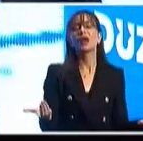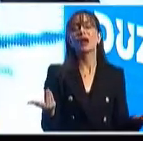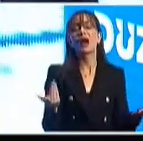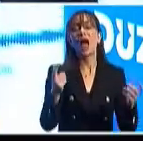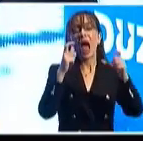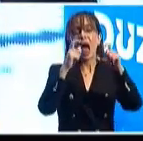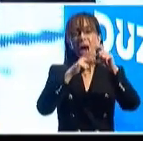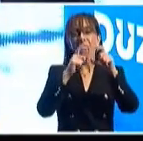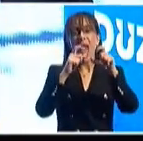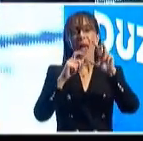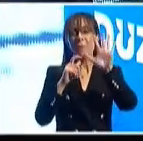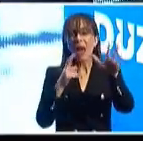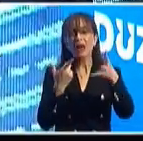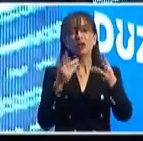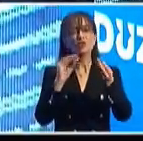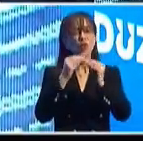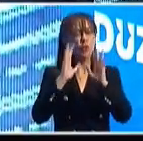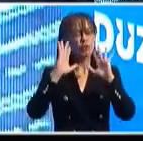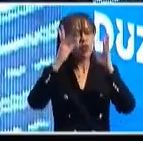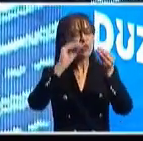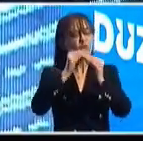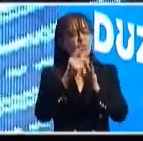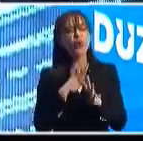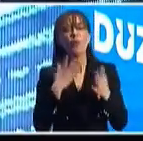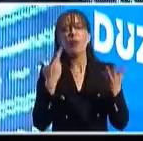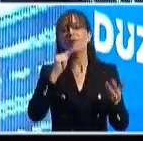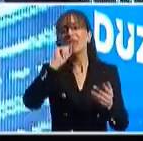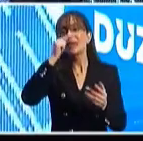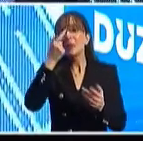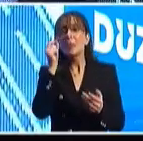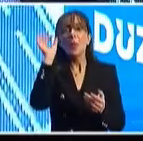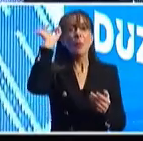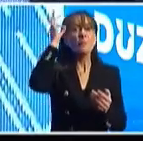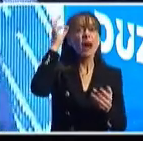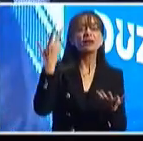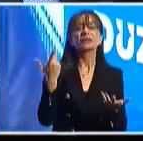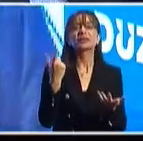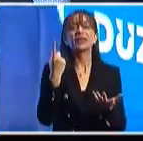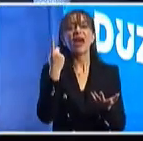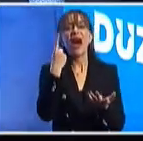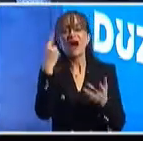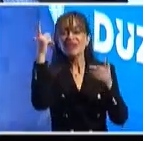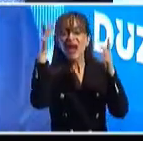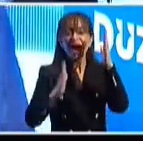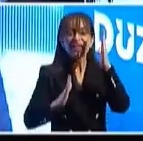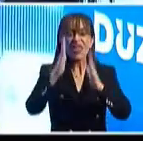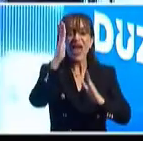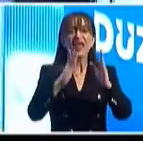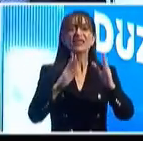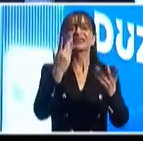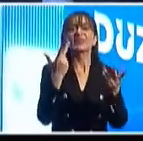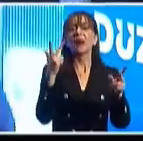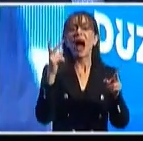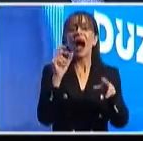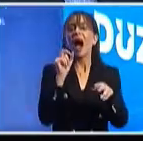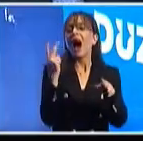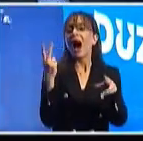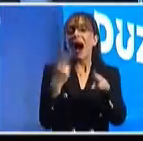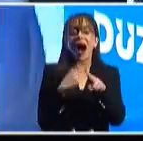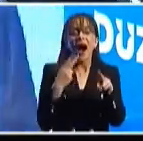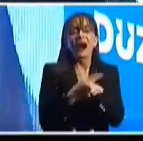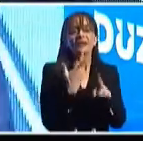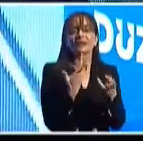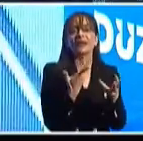problem yaşadığımız bir alan, Zeytinburnu'nda, Bakırköy'de, Ataşehir gibi en acil noktalara hızlı bir şekilde bu